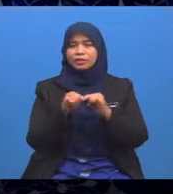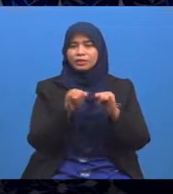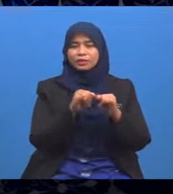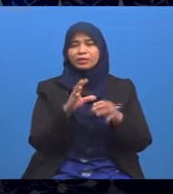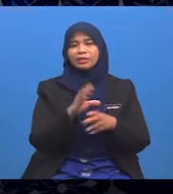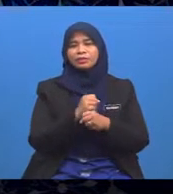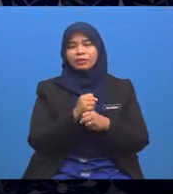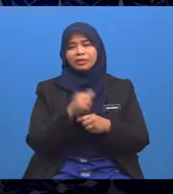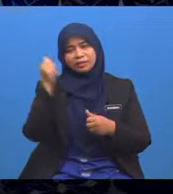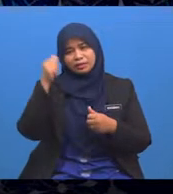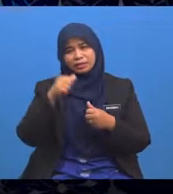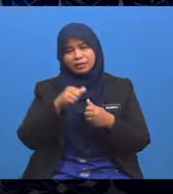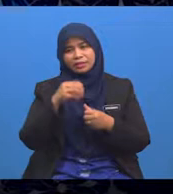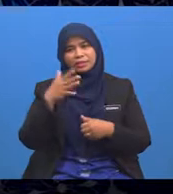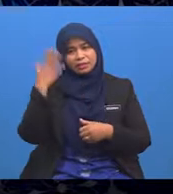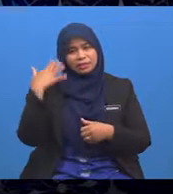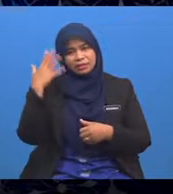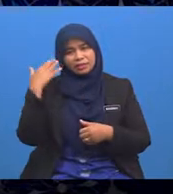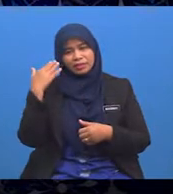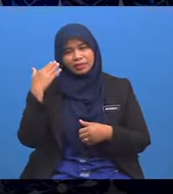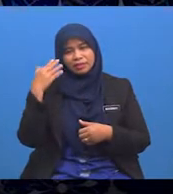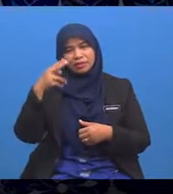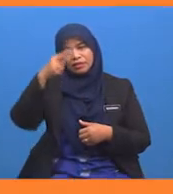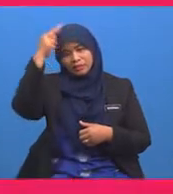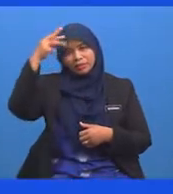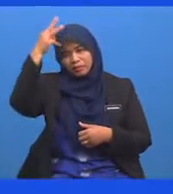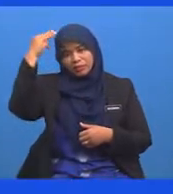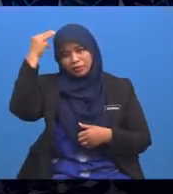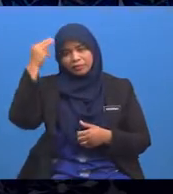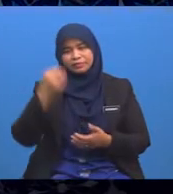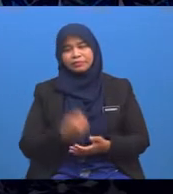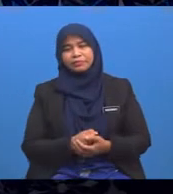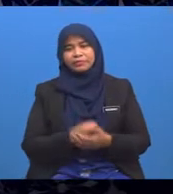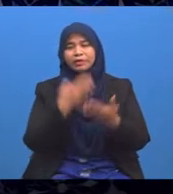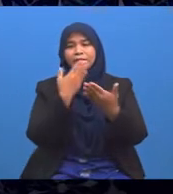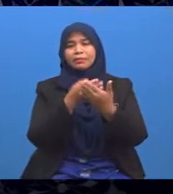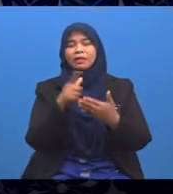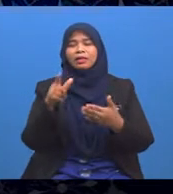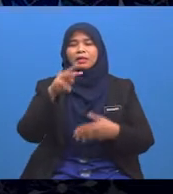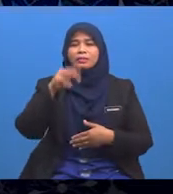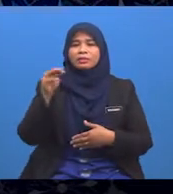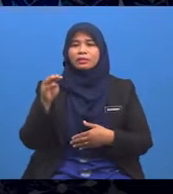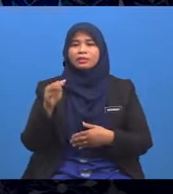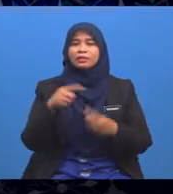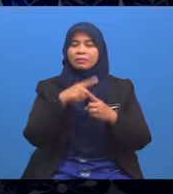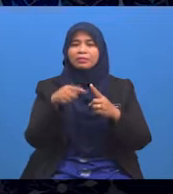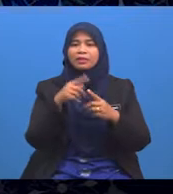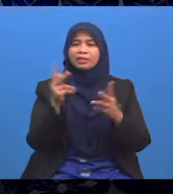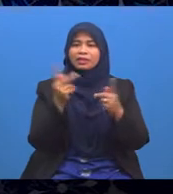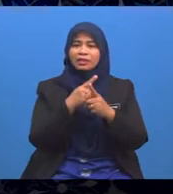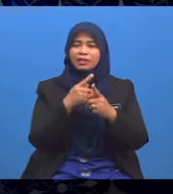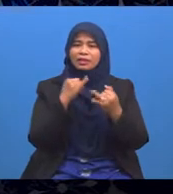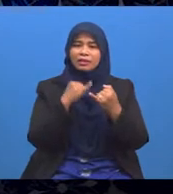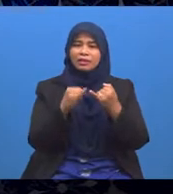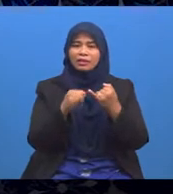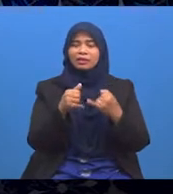menyingkap sirah baginda Rasulullah. Subhanallah. Baiklah murid-murid, bilakah kali terakhir kamu